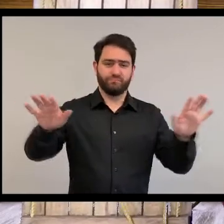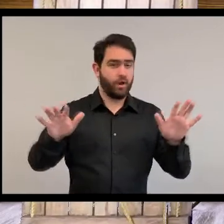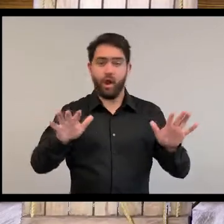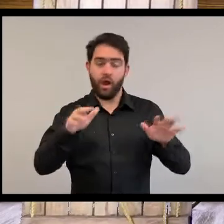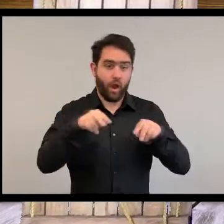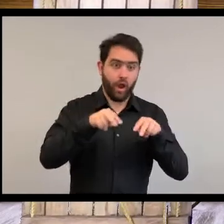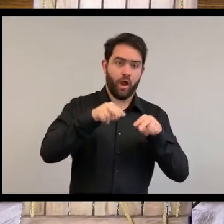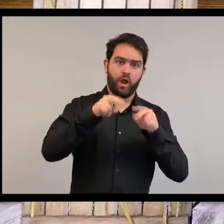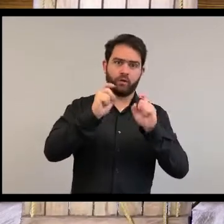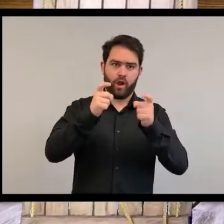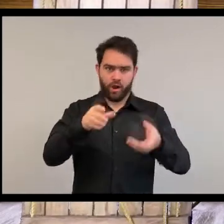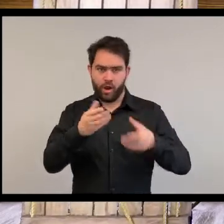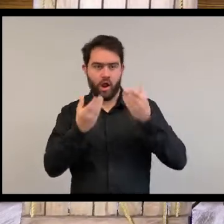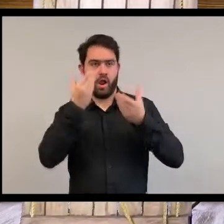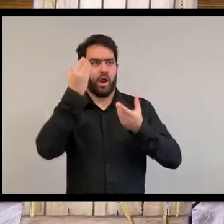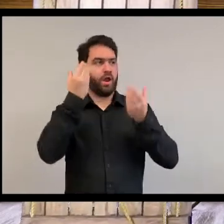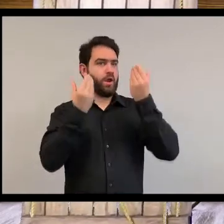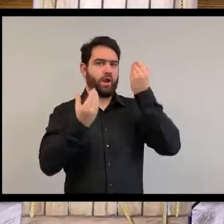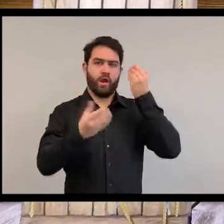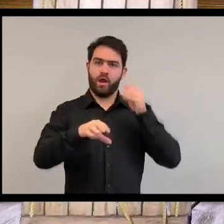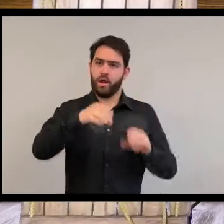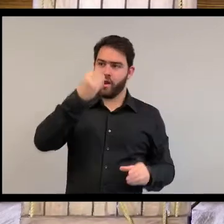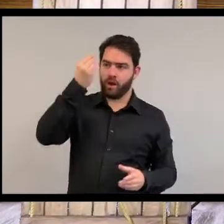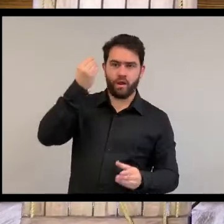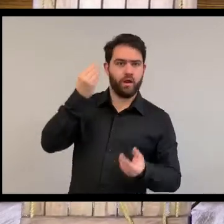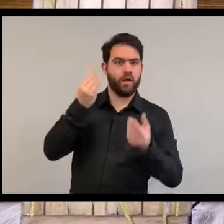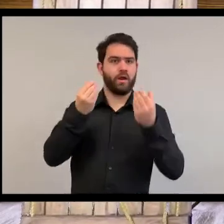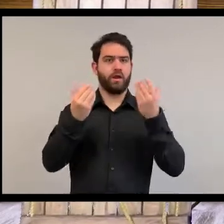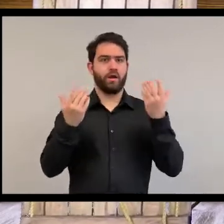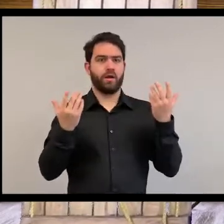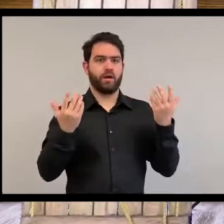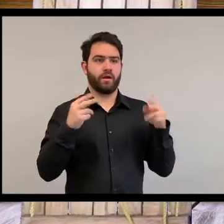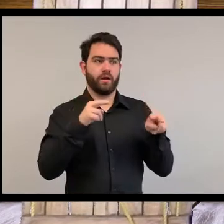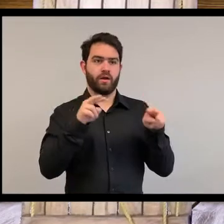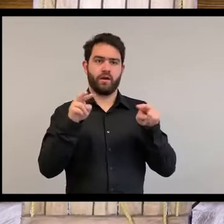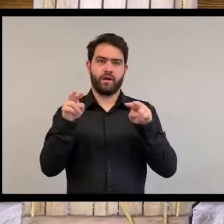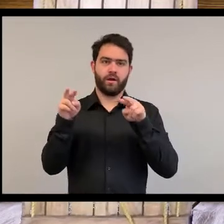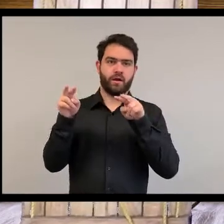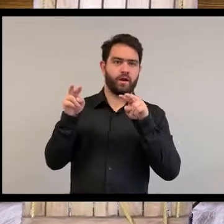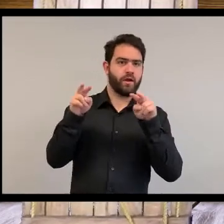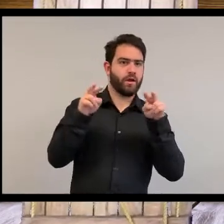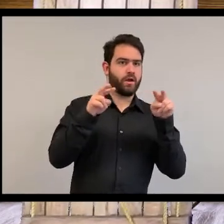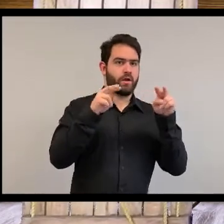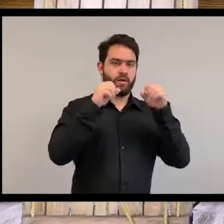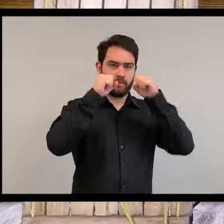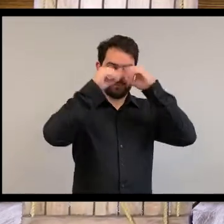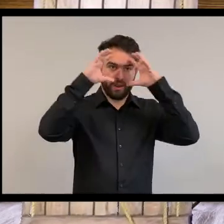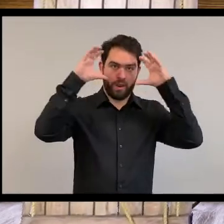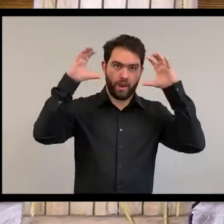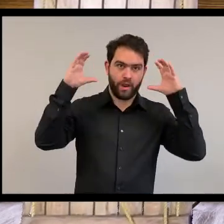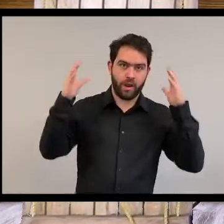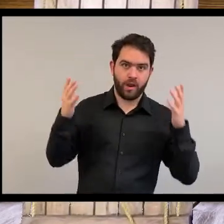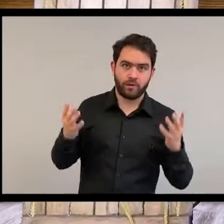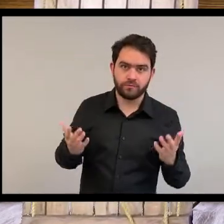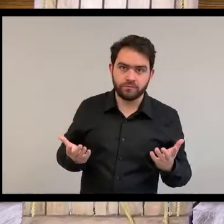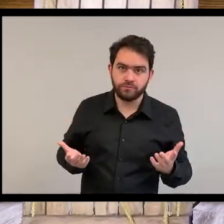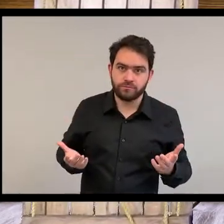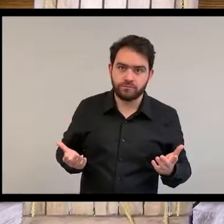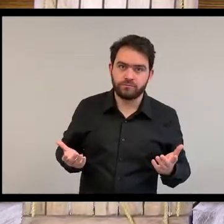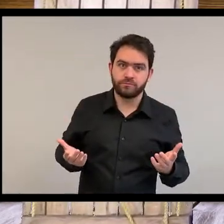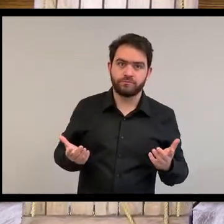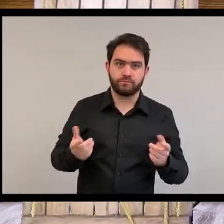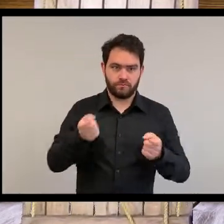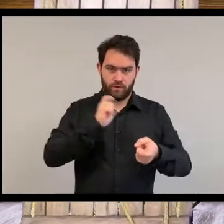Et il était à chacun, mais personne n'avait vu quiconque venir le livrer. Et on ne savait pas de qui venait le